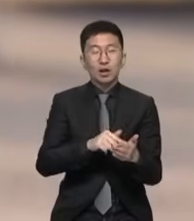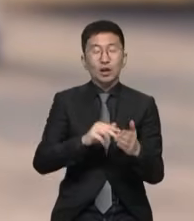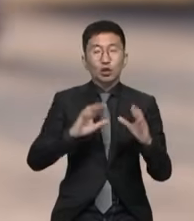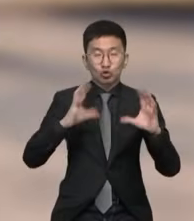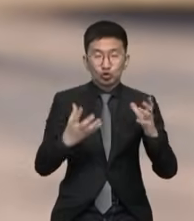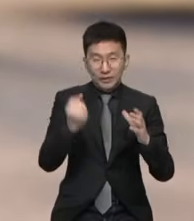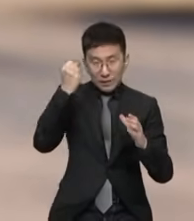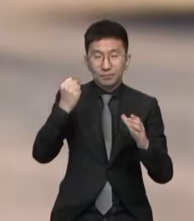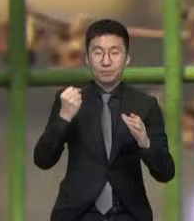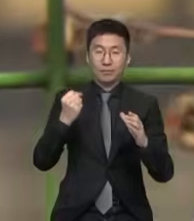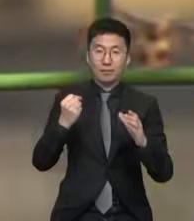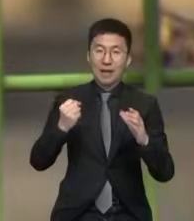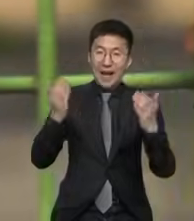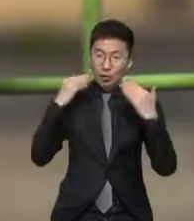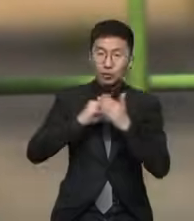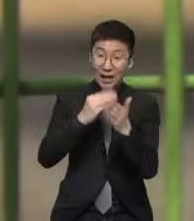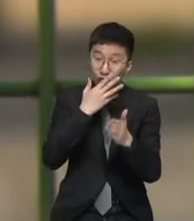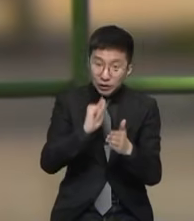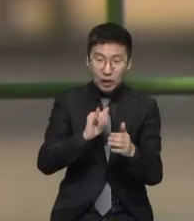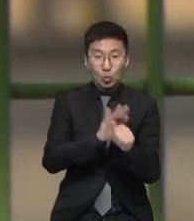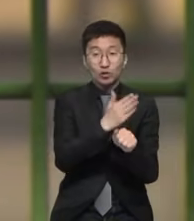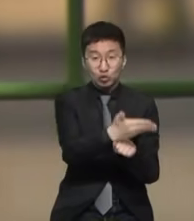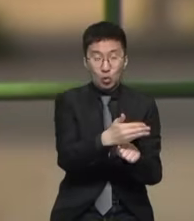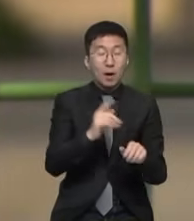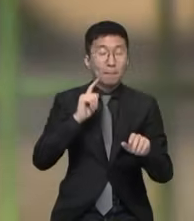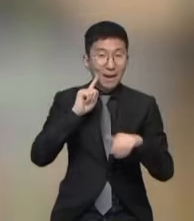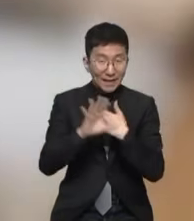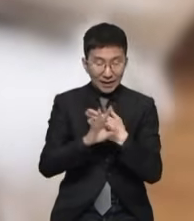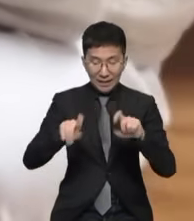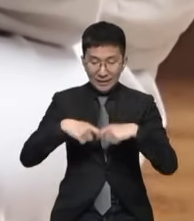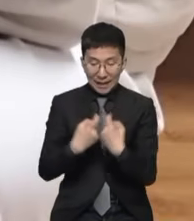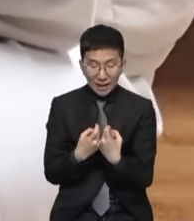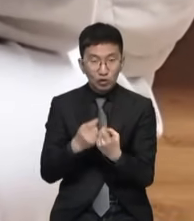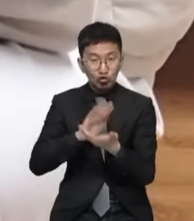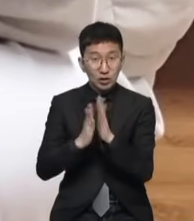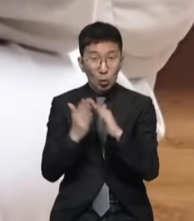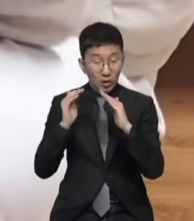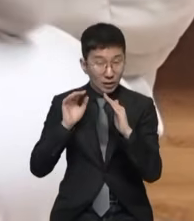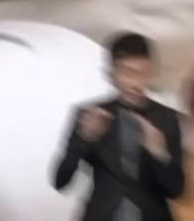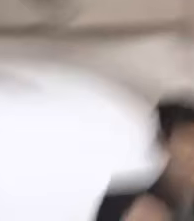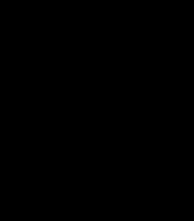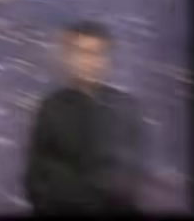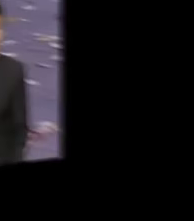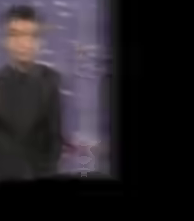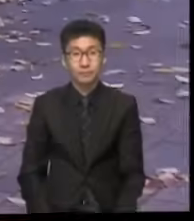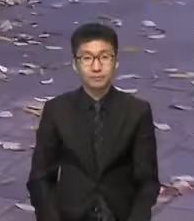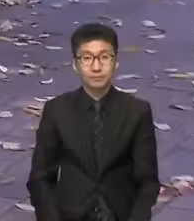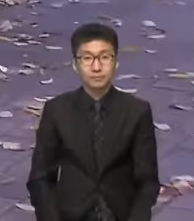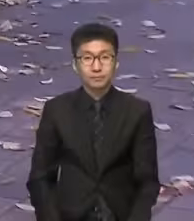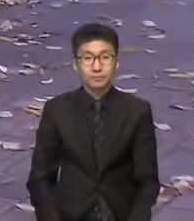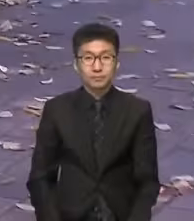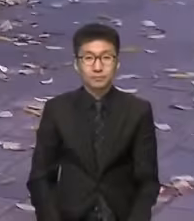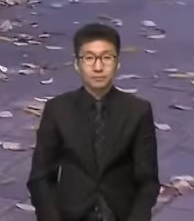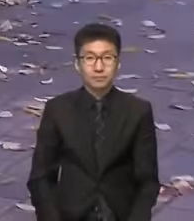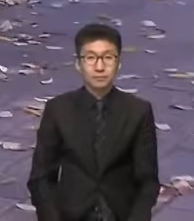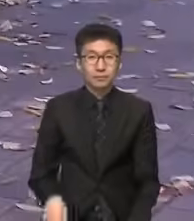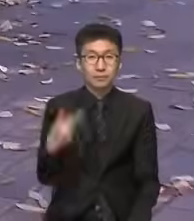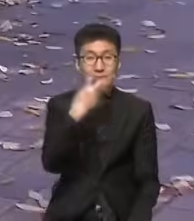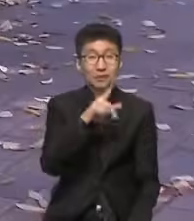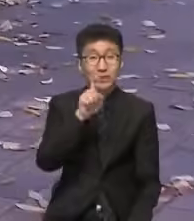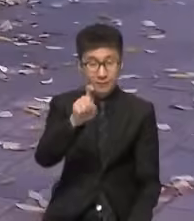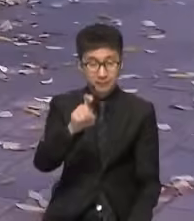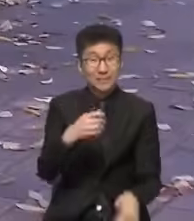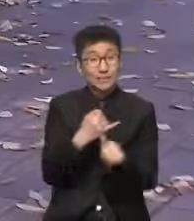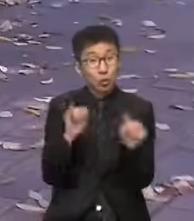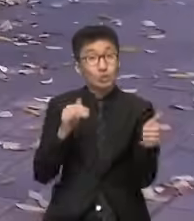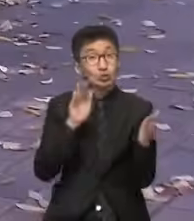유치원에 다니면 추가로 월 최대 20만 원을 지원하기로 했습니다. SBS 신용식입니다. 지난 2010년 이혼